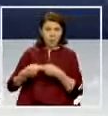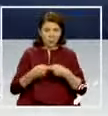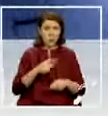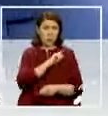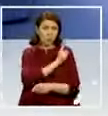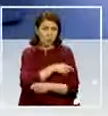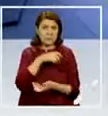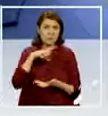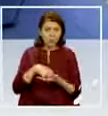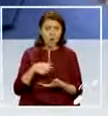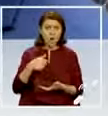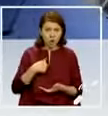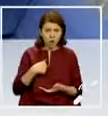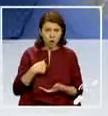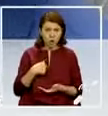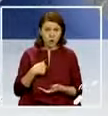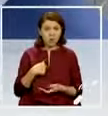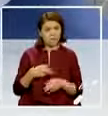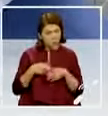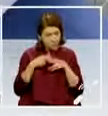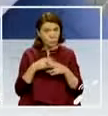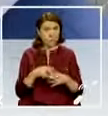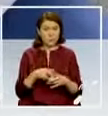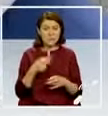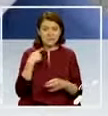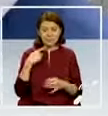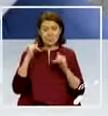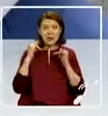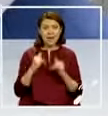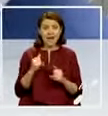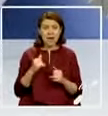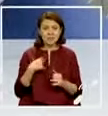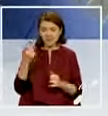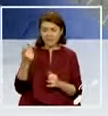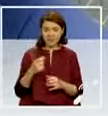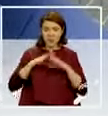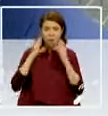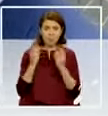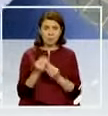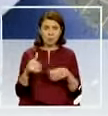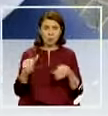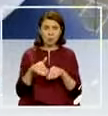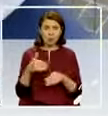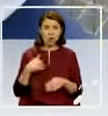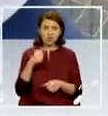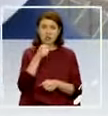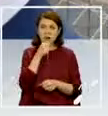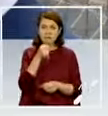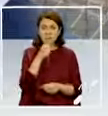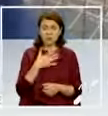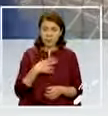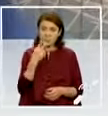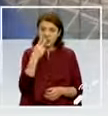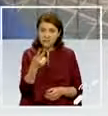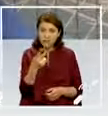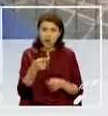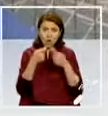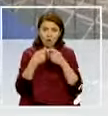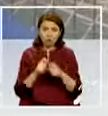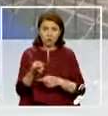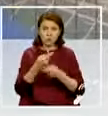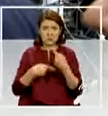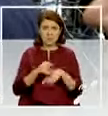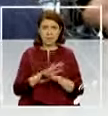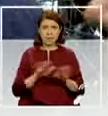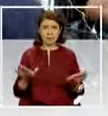autoritățile locale. Noi vă vom sprijini. Săptămâna aceasta voi veni împreună cu colegii de la presă și vreau să văd absolut pe tot înlocuit.